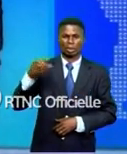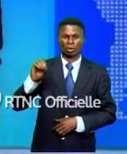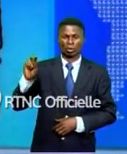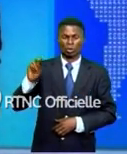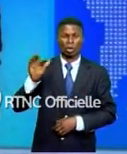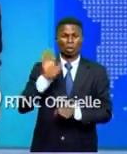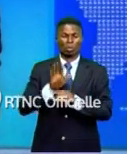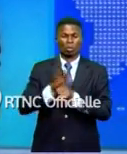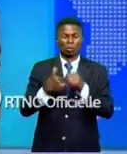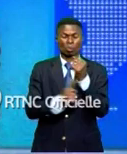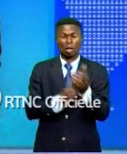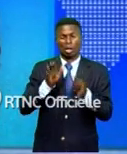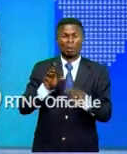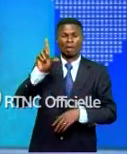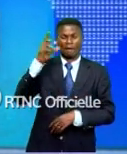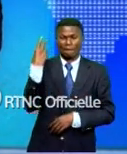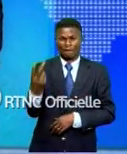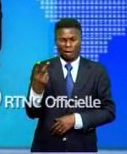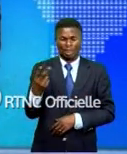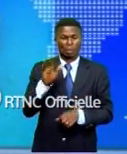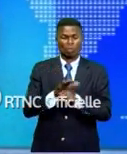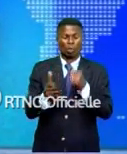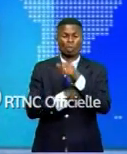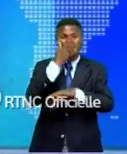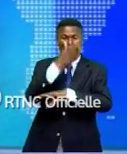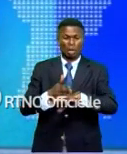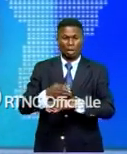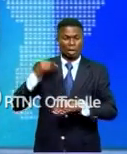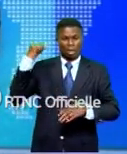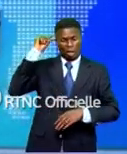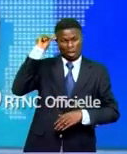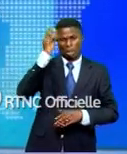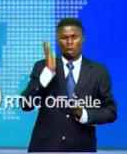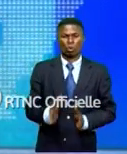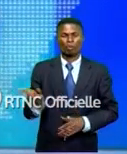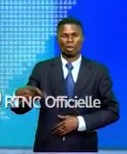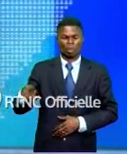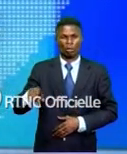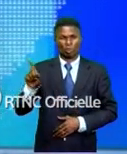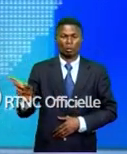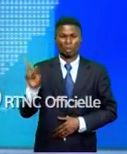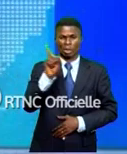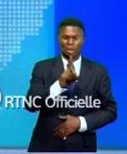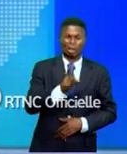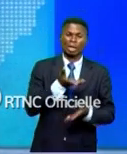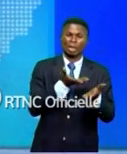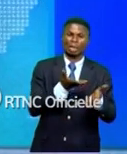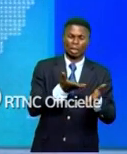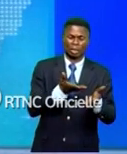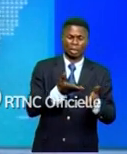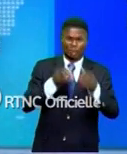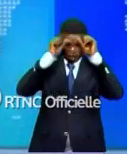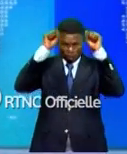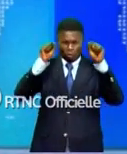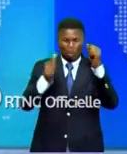particulièrement lourd, une vingtaine de morts et plusieurs blessés. Le gouverneur de province, Karlin Zazous Kassivita, a apporté l'assistance du chef de l'État